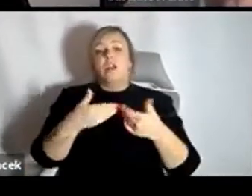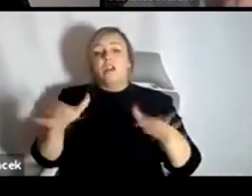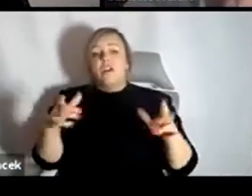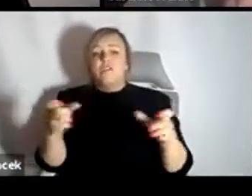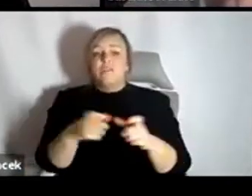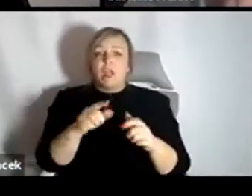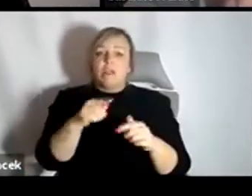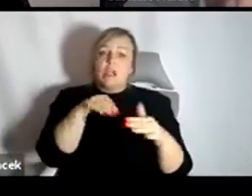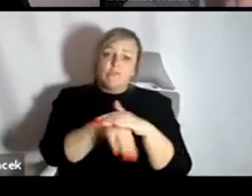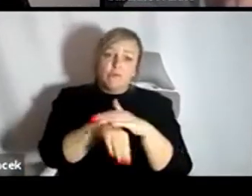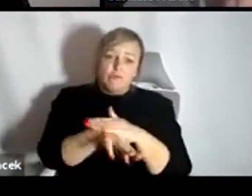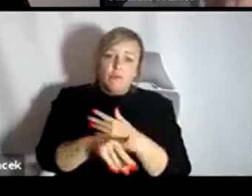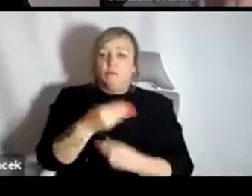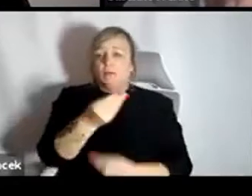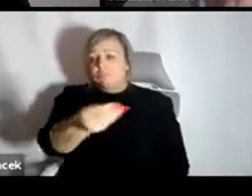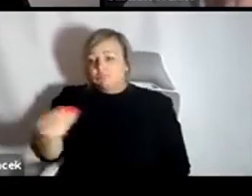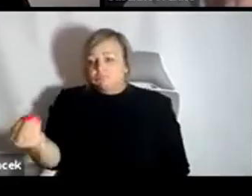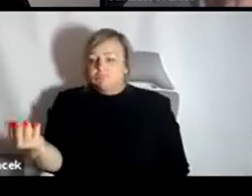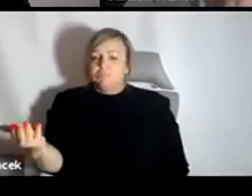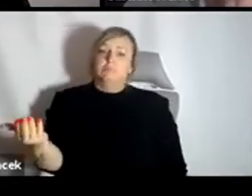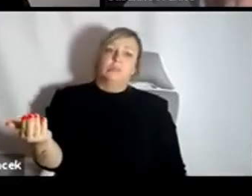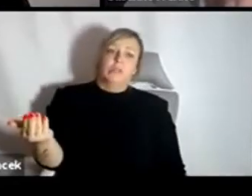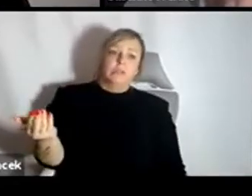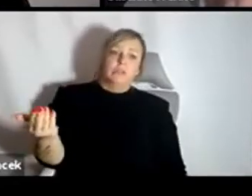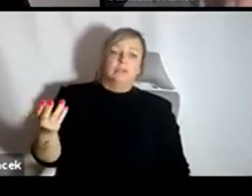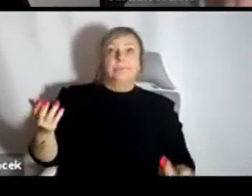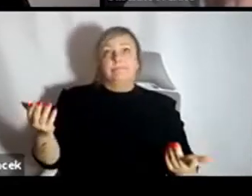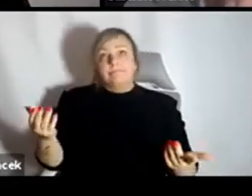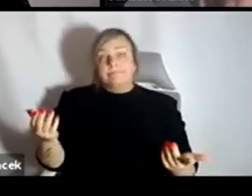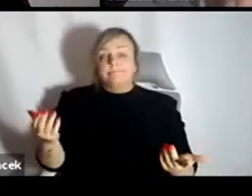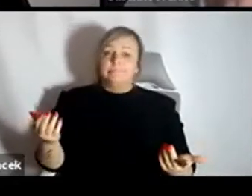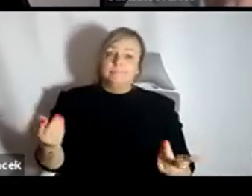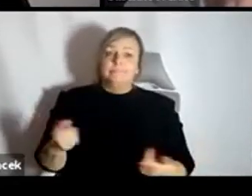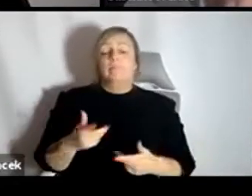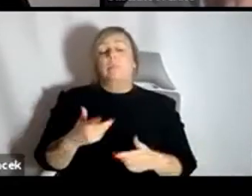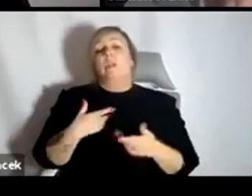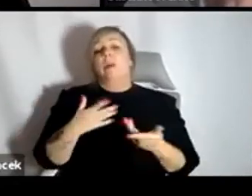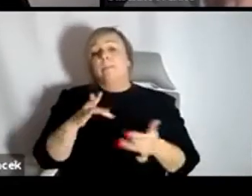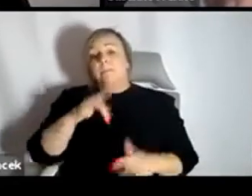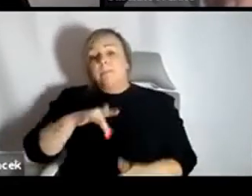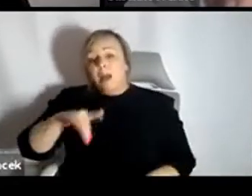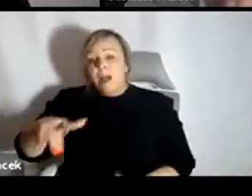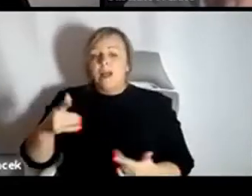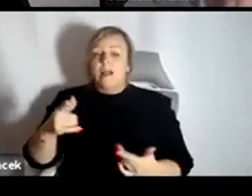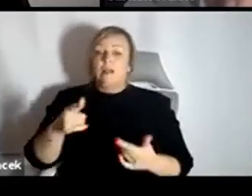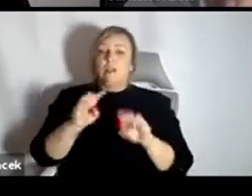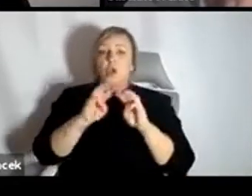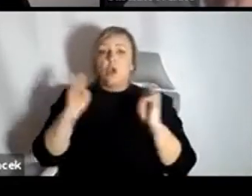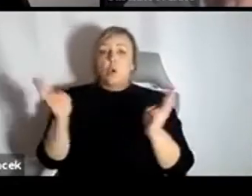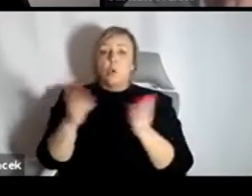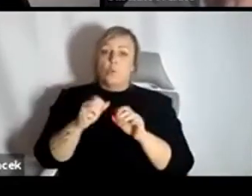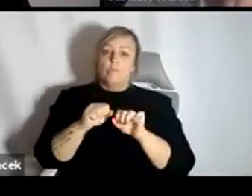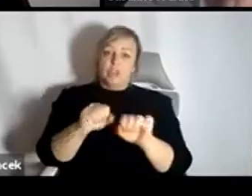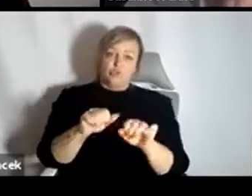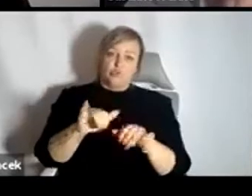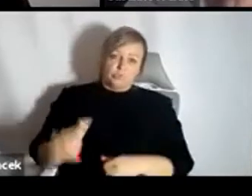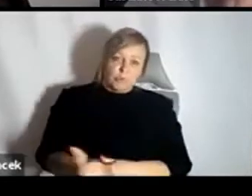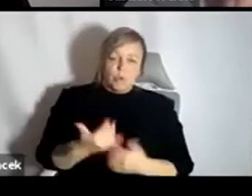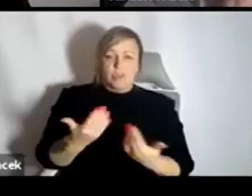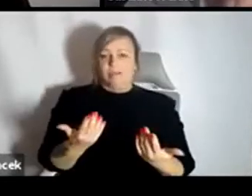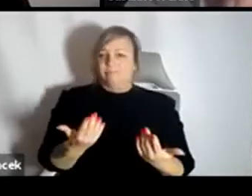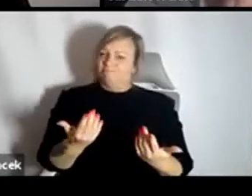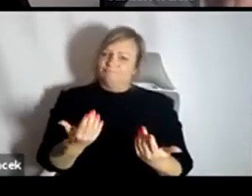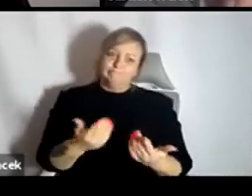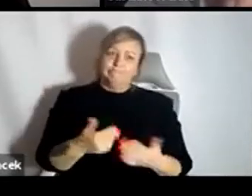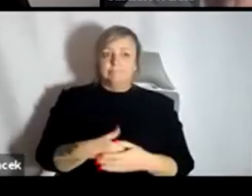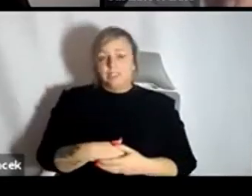zu verteilen oder hin und wieder mal vereinzelte Umweltschutzprojekte anzulegen. Es geht ja nicht